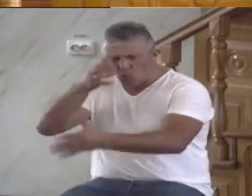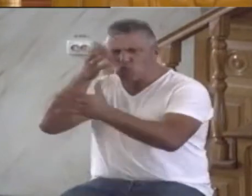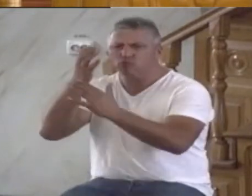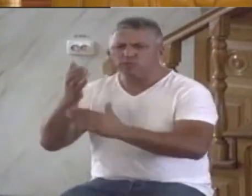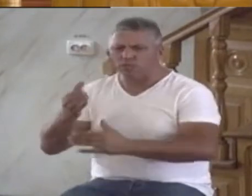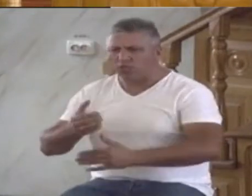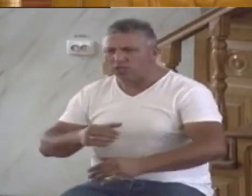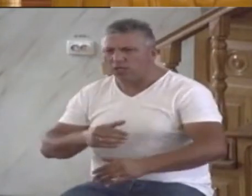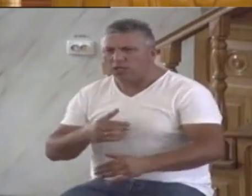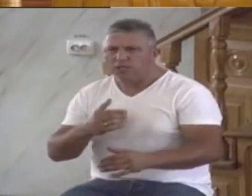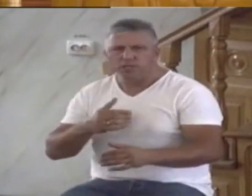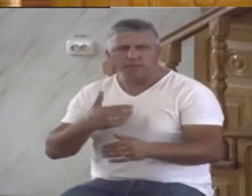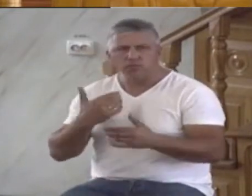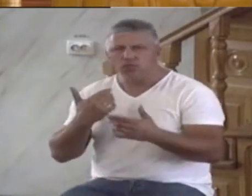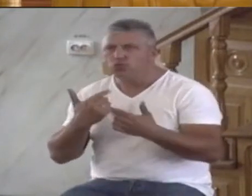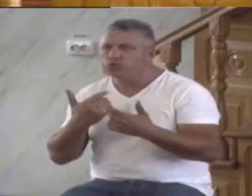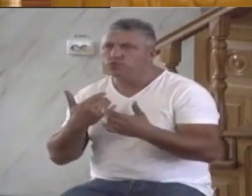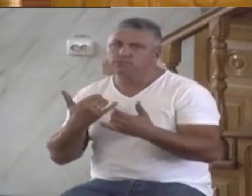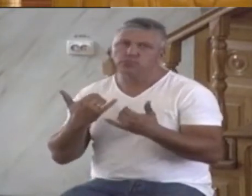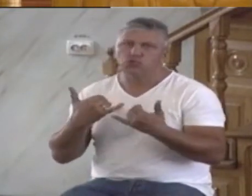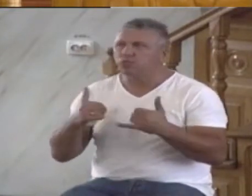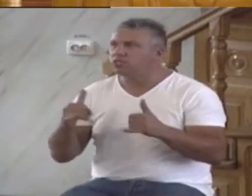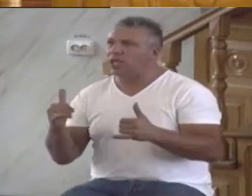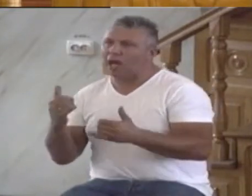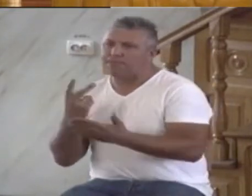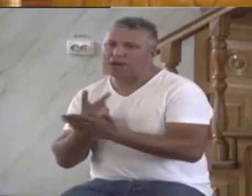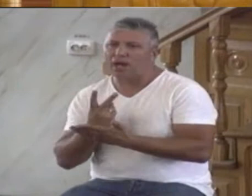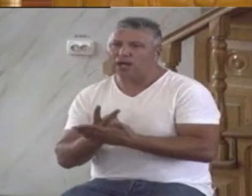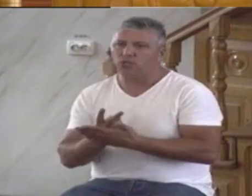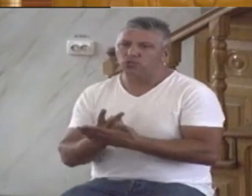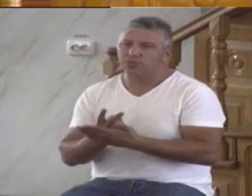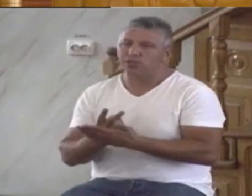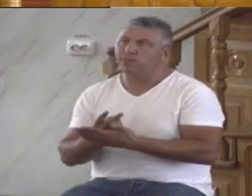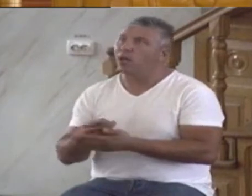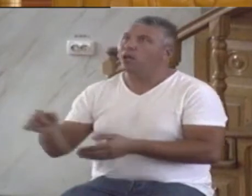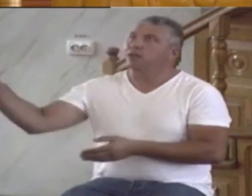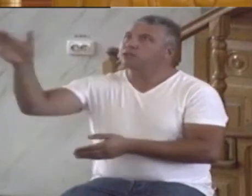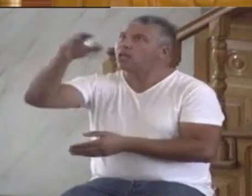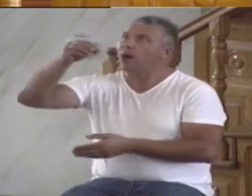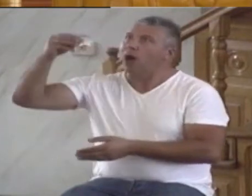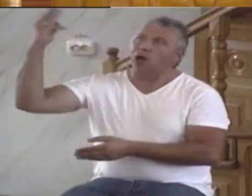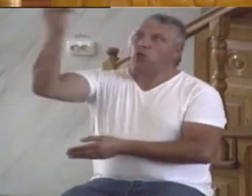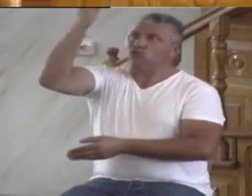сводит огонь с неба или творит великие дела.